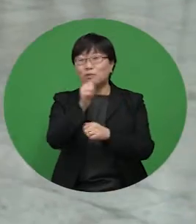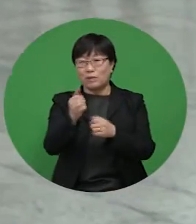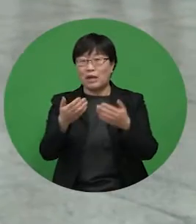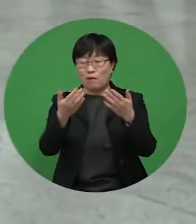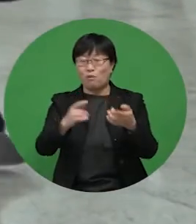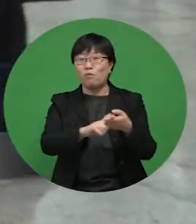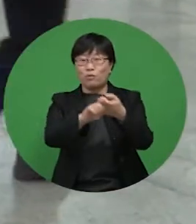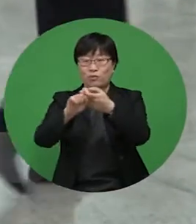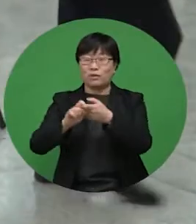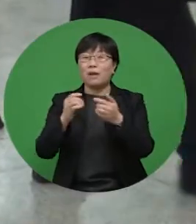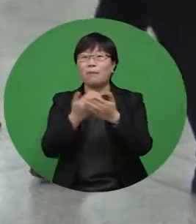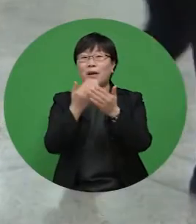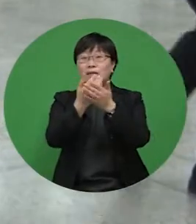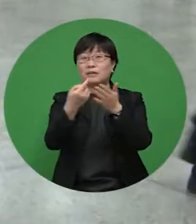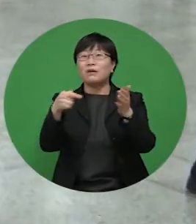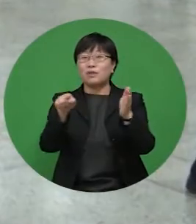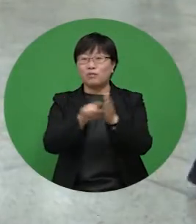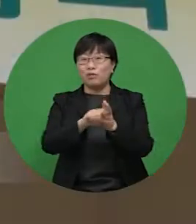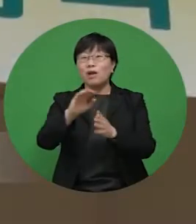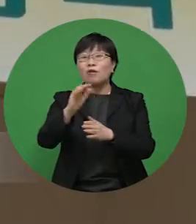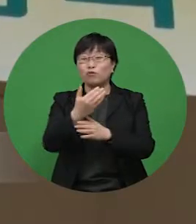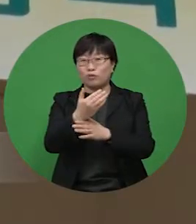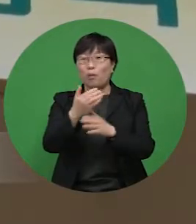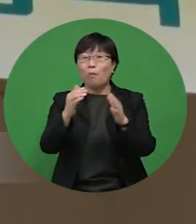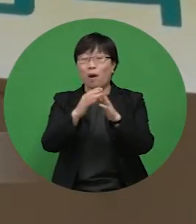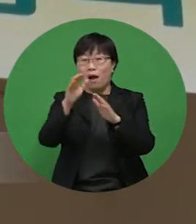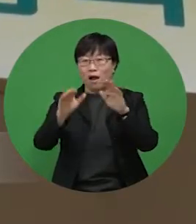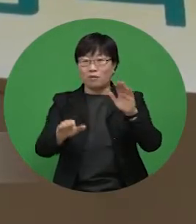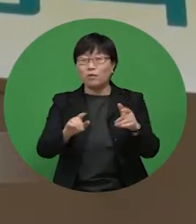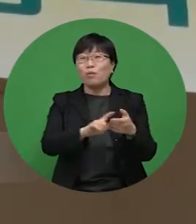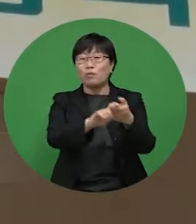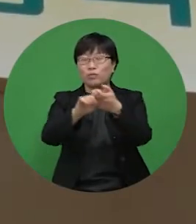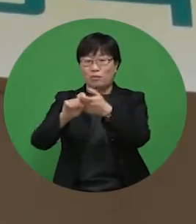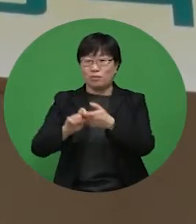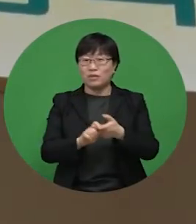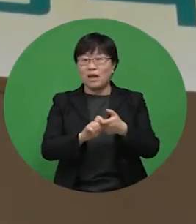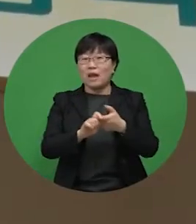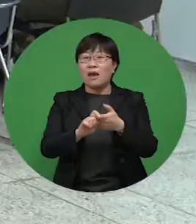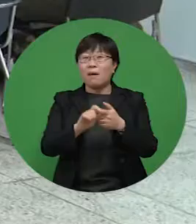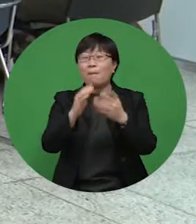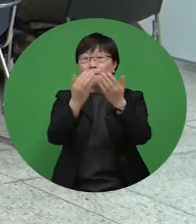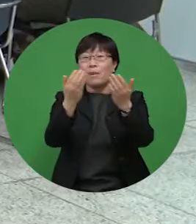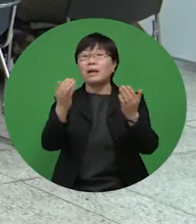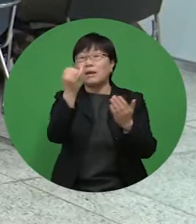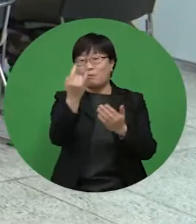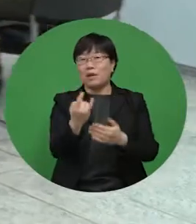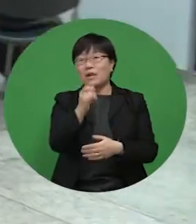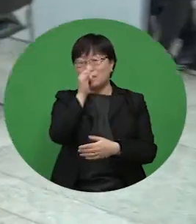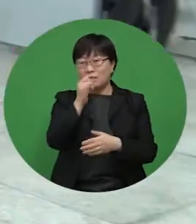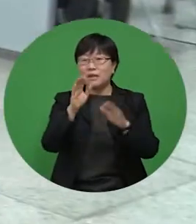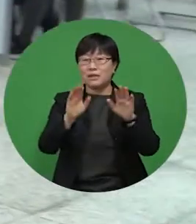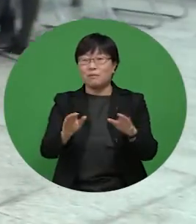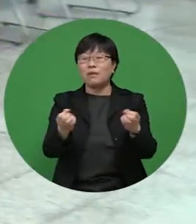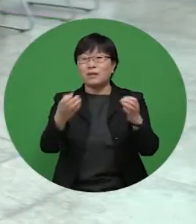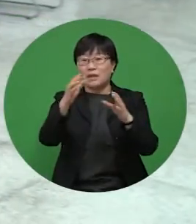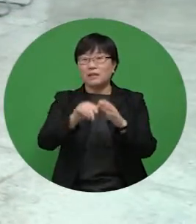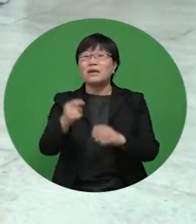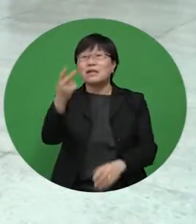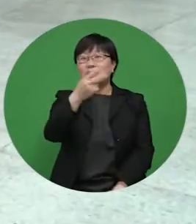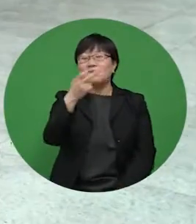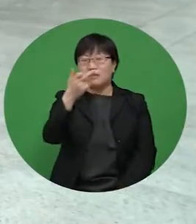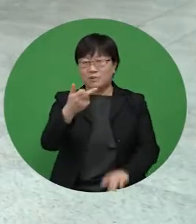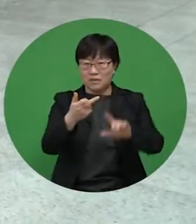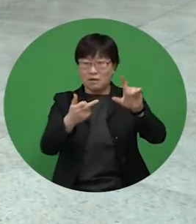소개하고 마을 공동체 발전을 위한 구로 마을 박람회가 열렸습니다. 박람회에서는 2017년도